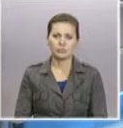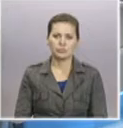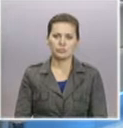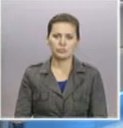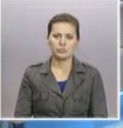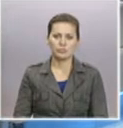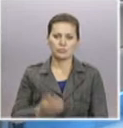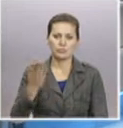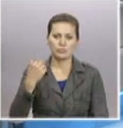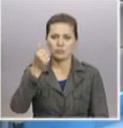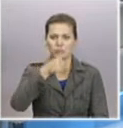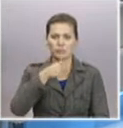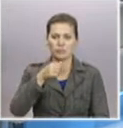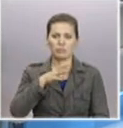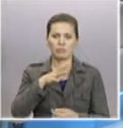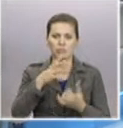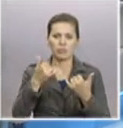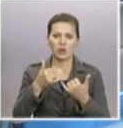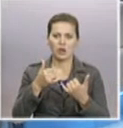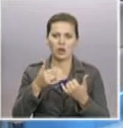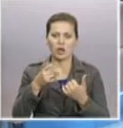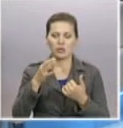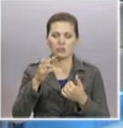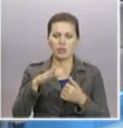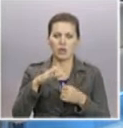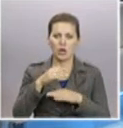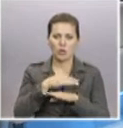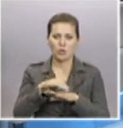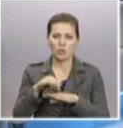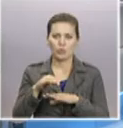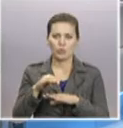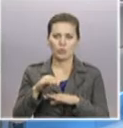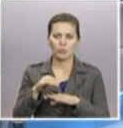На, былтыр Асқар Тоқпанов көшесінде Алтын бесік ықшам ауданында.